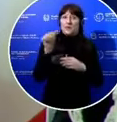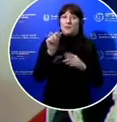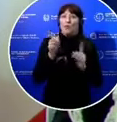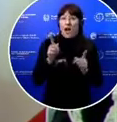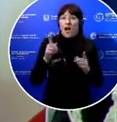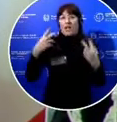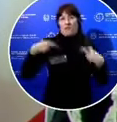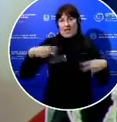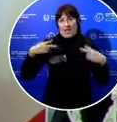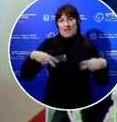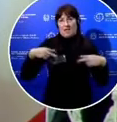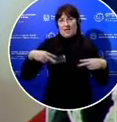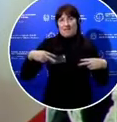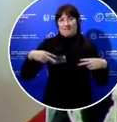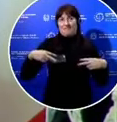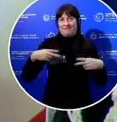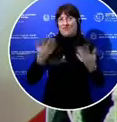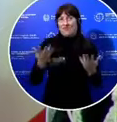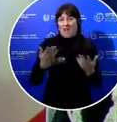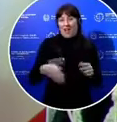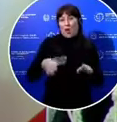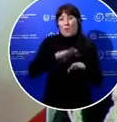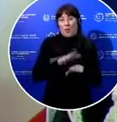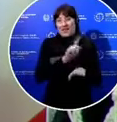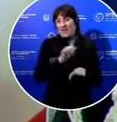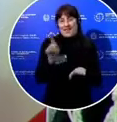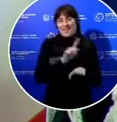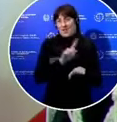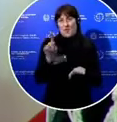vivere, ovvero non morire.